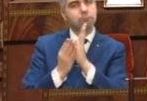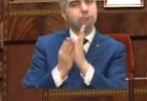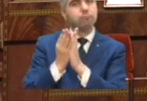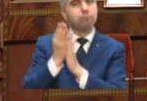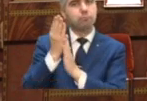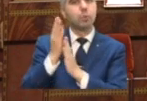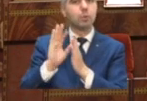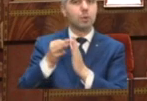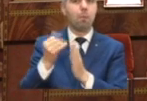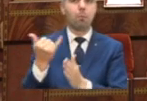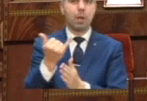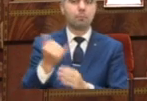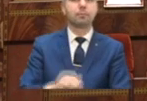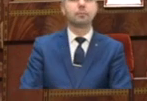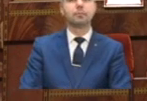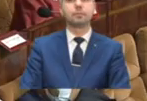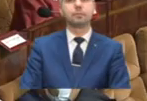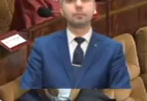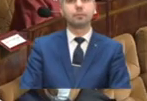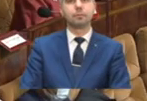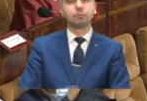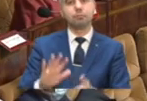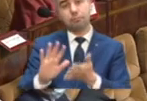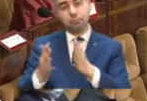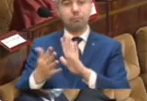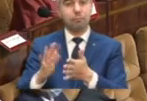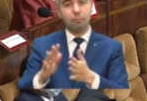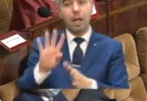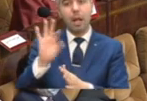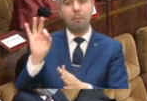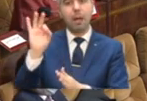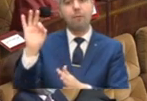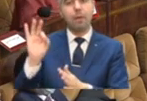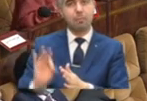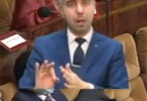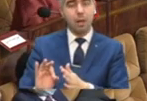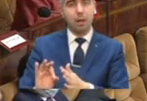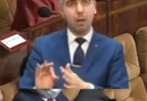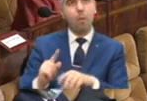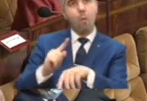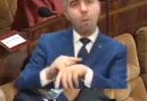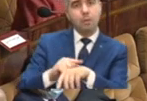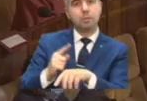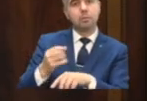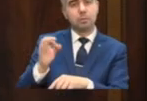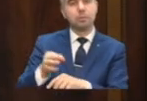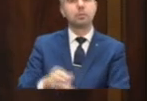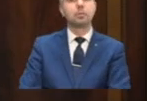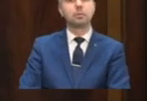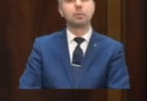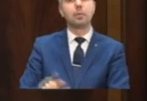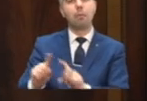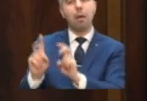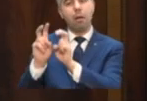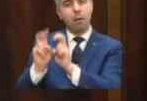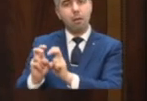هام ديال هاد القطاع. كنا مشينا أكثر من 40% في واحد الوقت اللي ضاعت